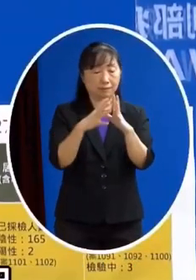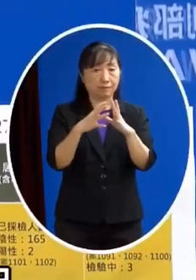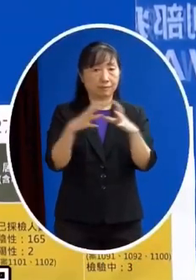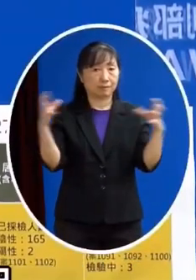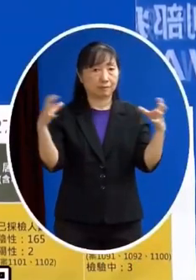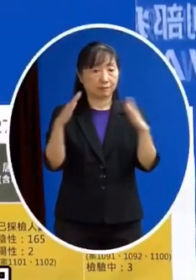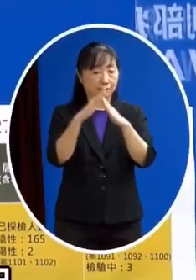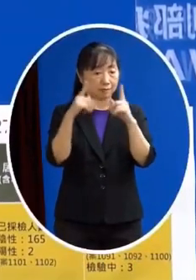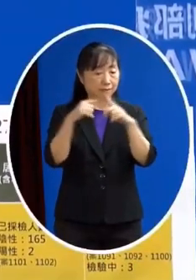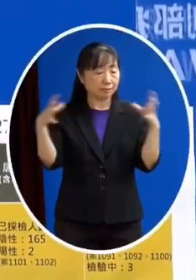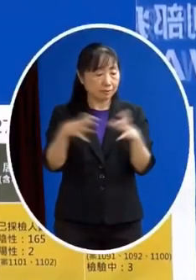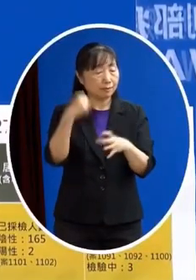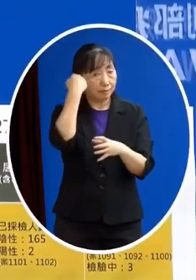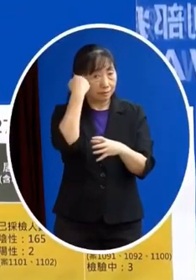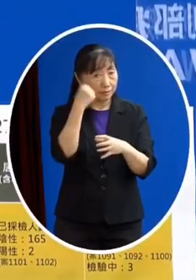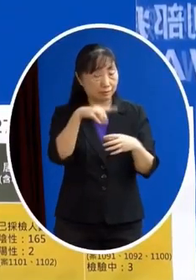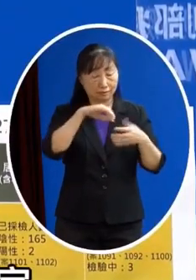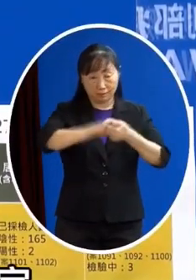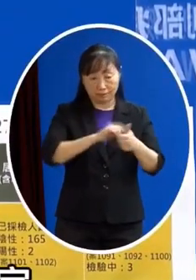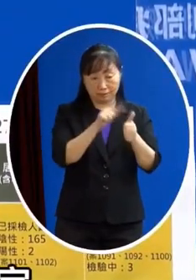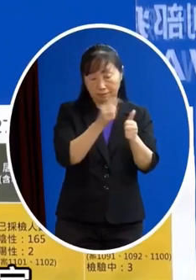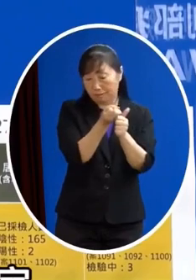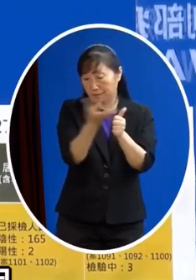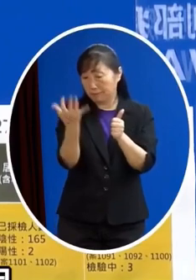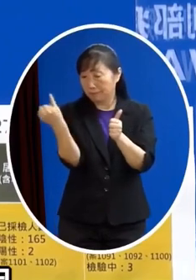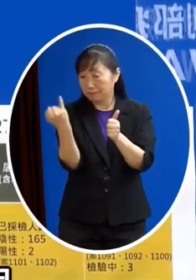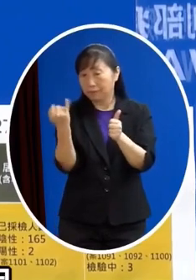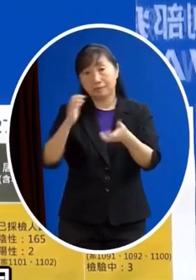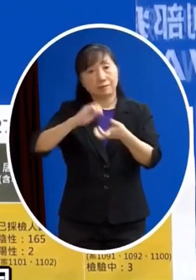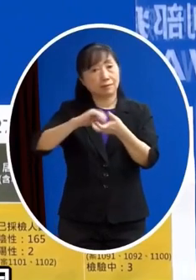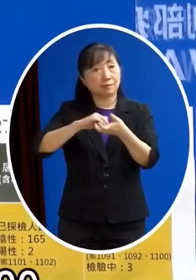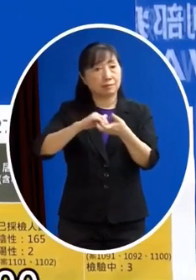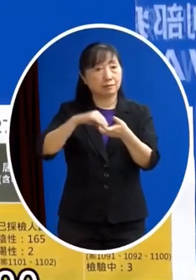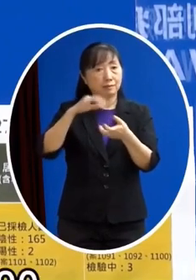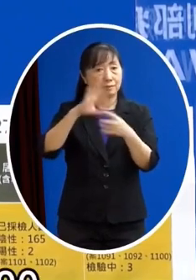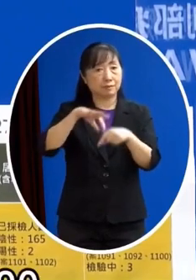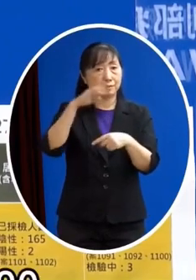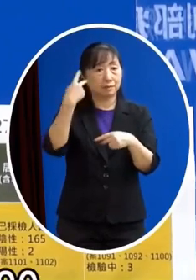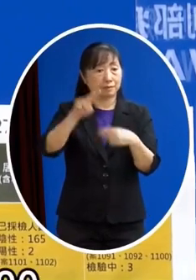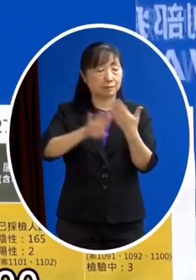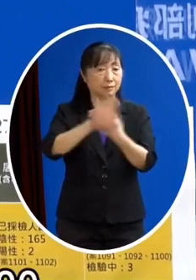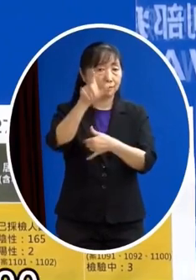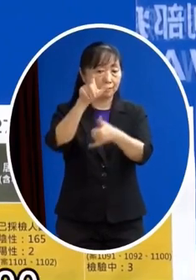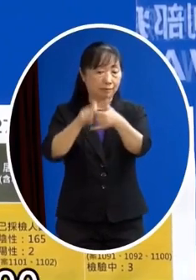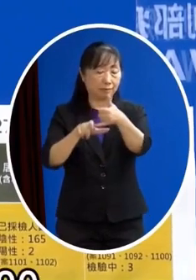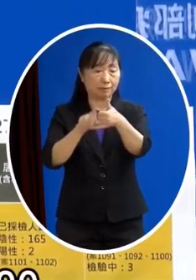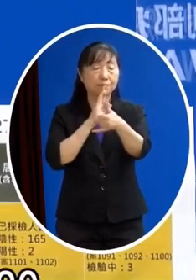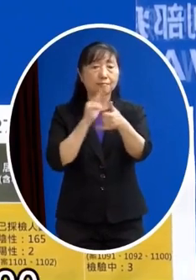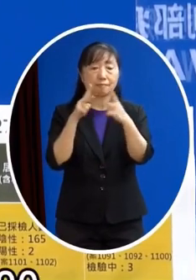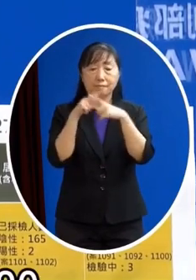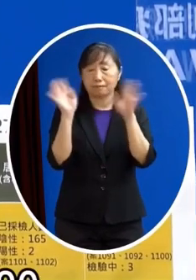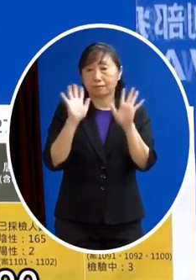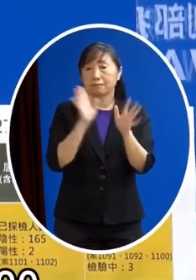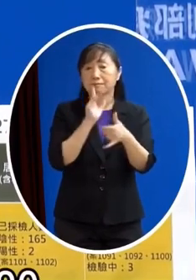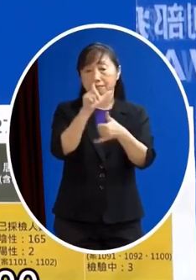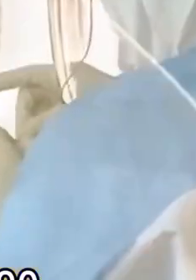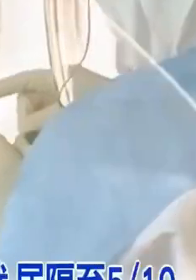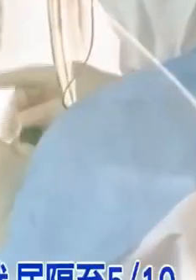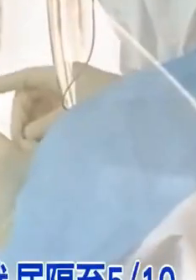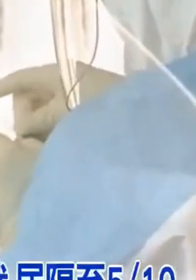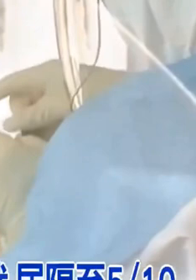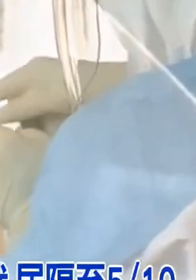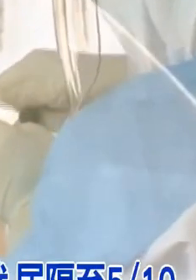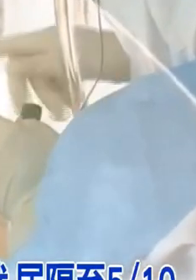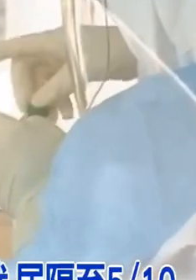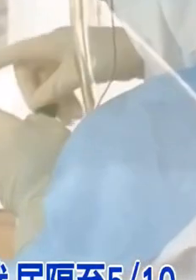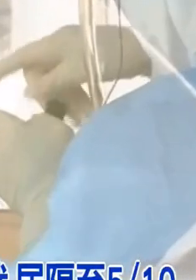起。所以是不是一定是他先生传染，他也不一定哦，因为他还有另外一个个案是他的小孩是1090嘛，哈。 在